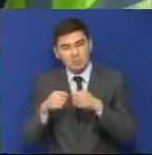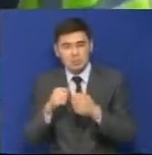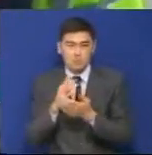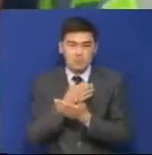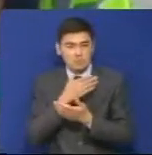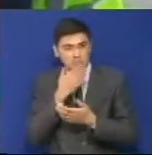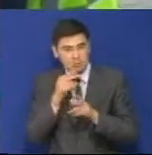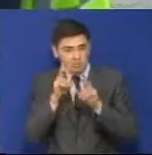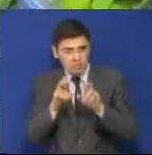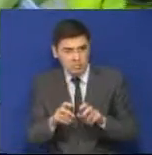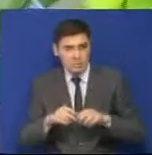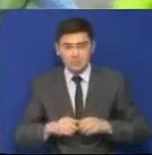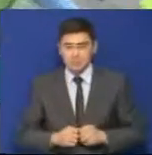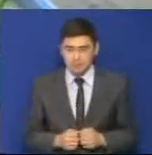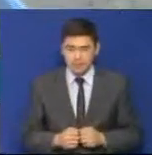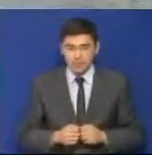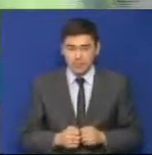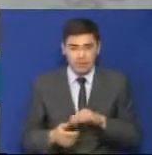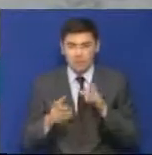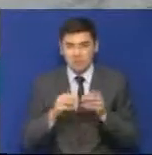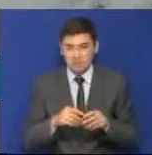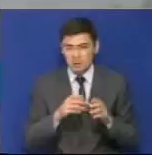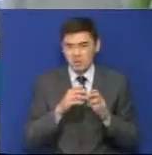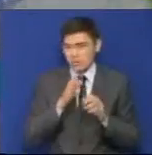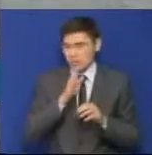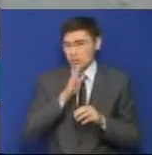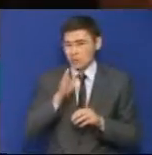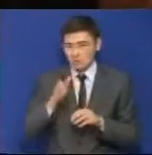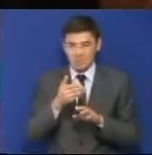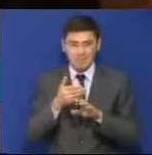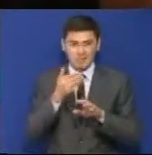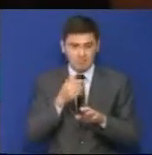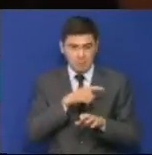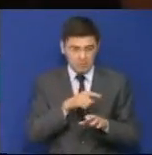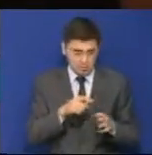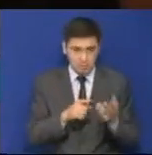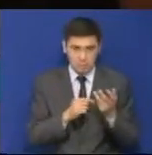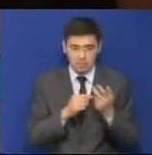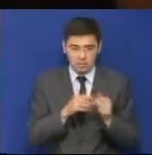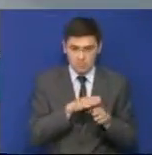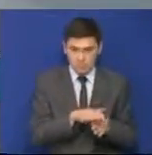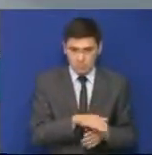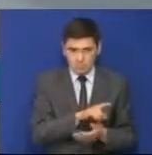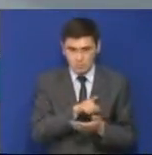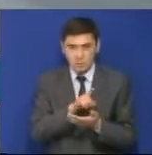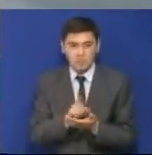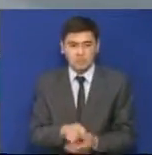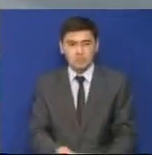ескерту. Жүргізушілердің айтуынша, шара жолға шығар алдында іс-қимыл жоспарын қалыптастыруға көмектеседі.